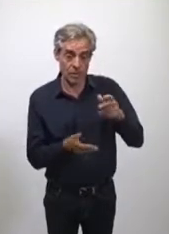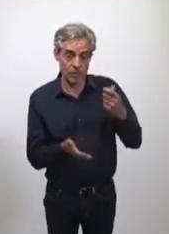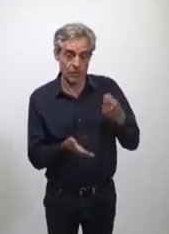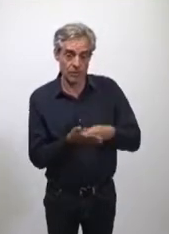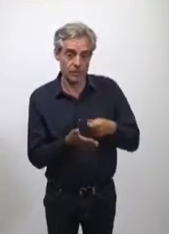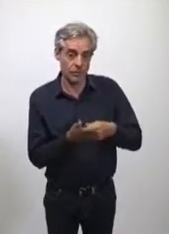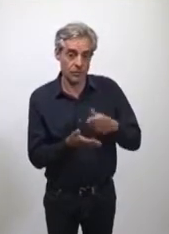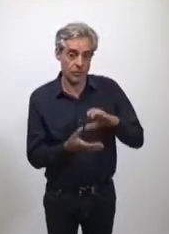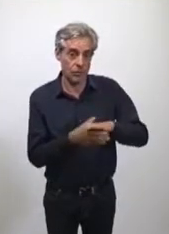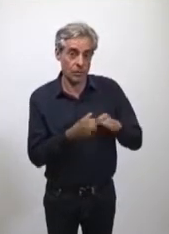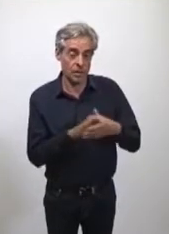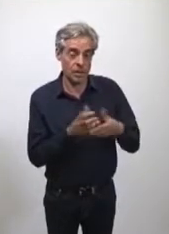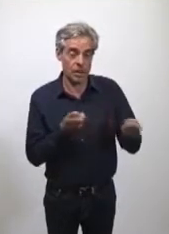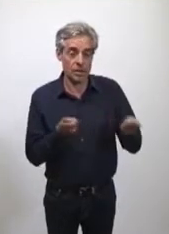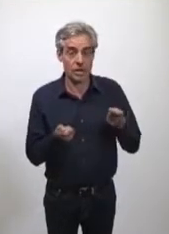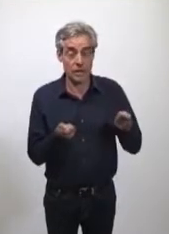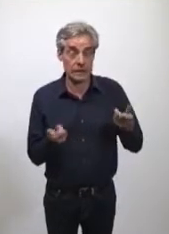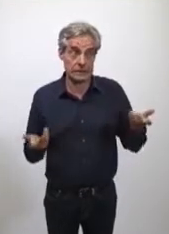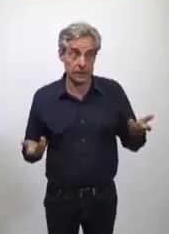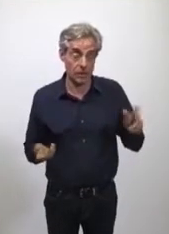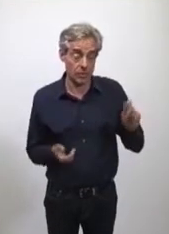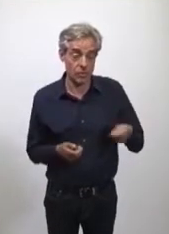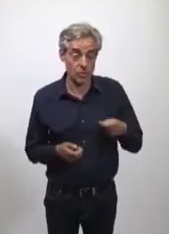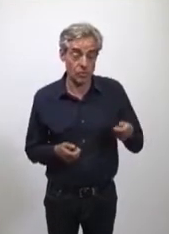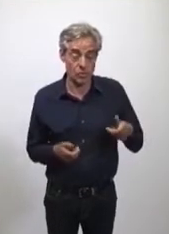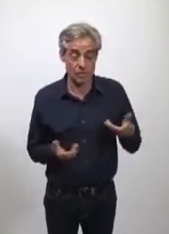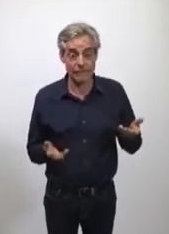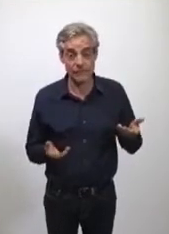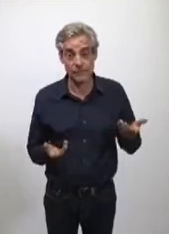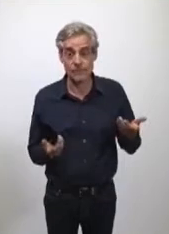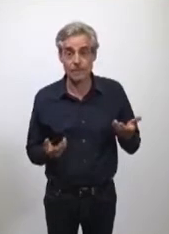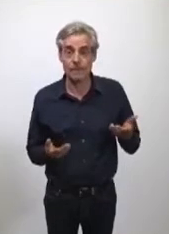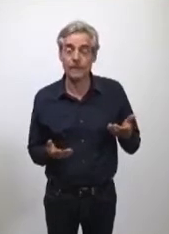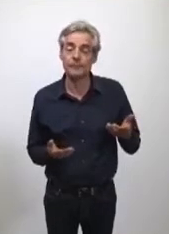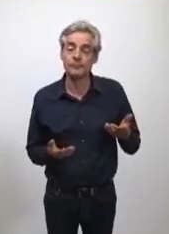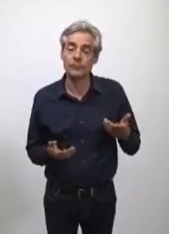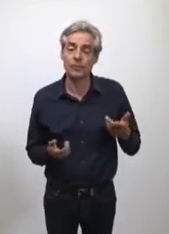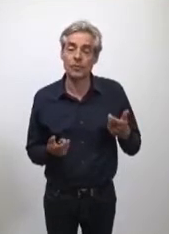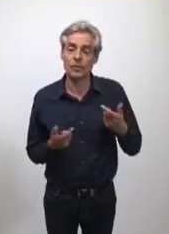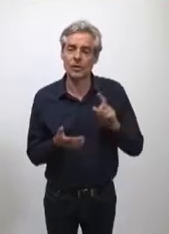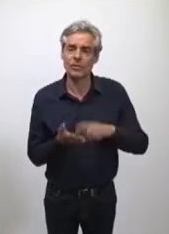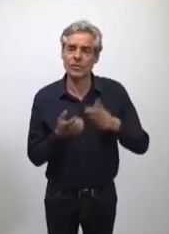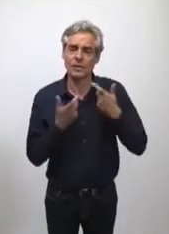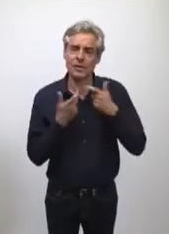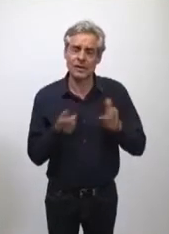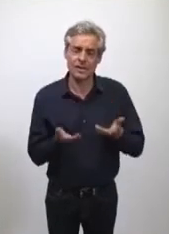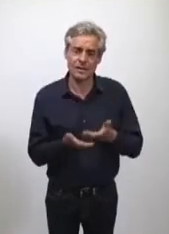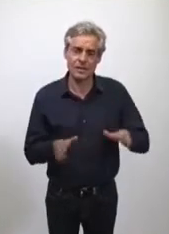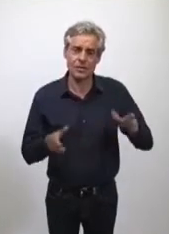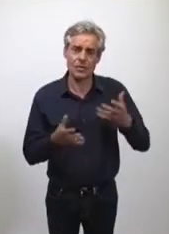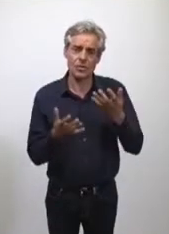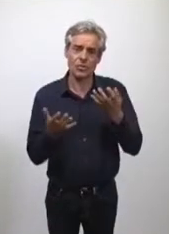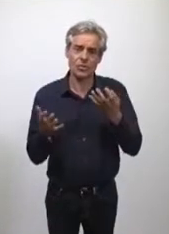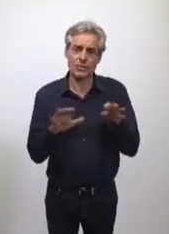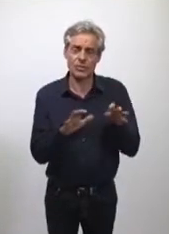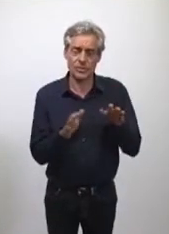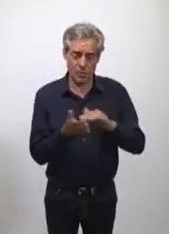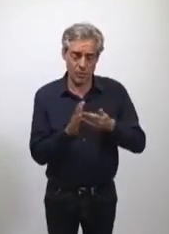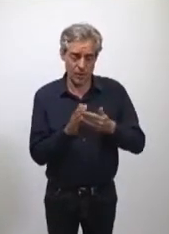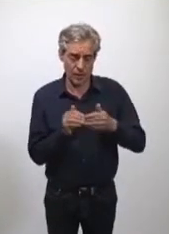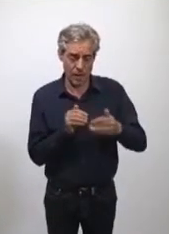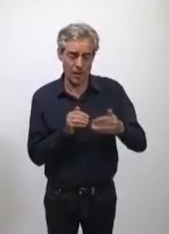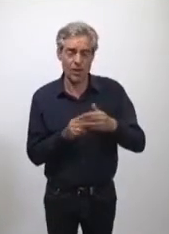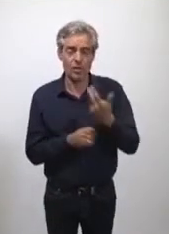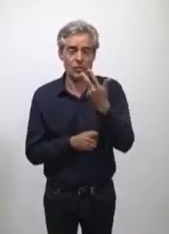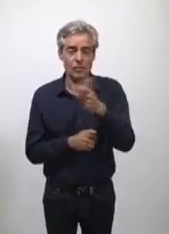toute façon très compliqué, Fanny nous l'a précisé. Donc un droit de servitude sur cette portion de 900 mètres qui a écarté les